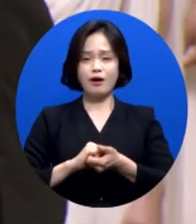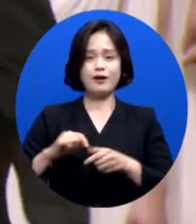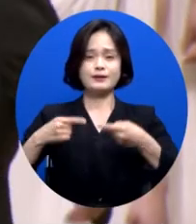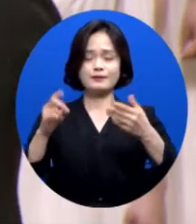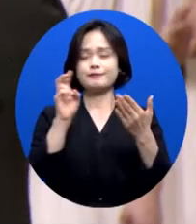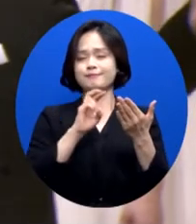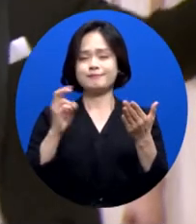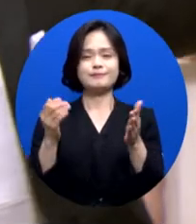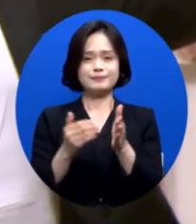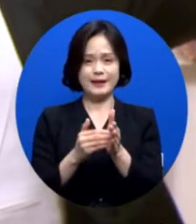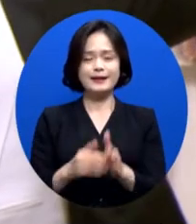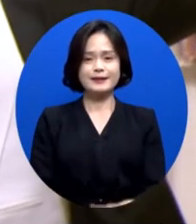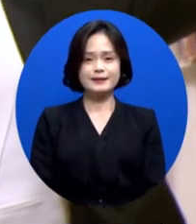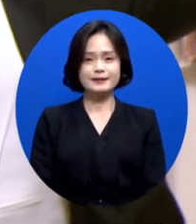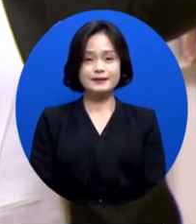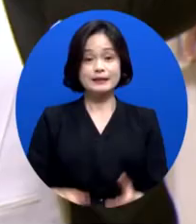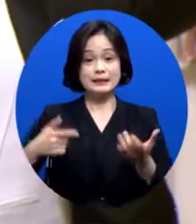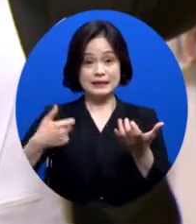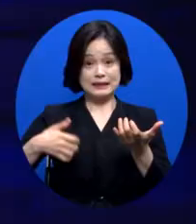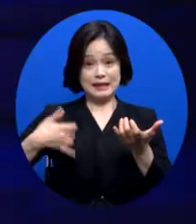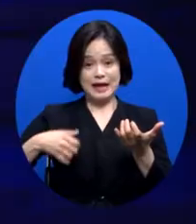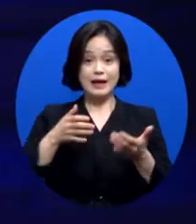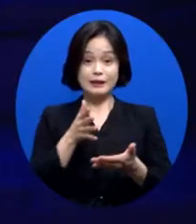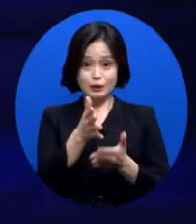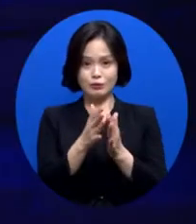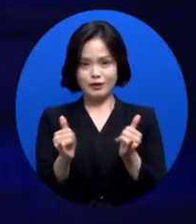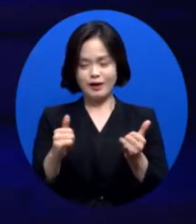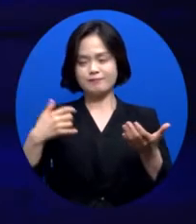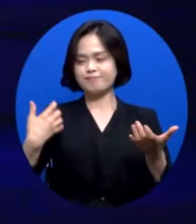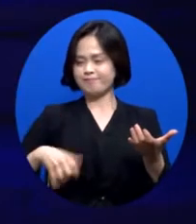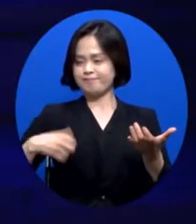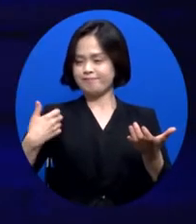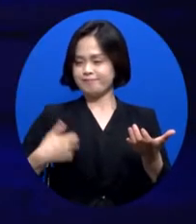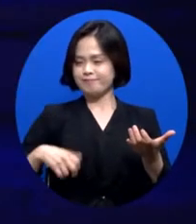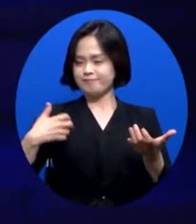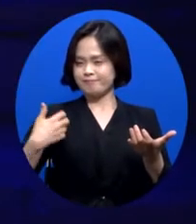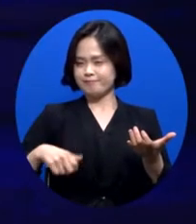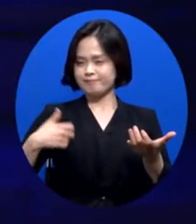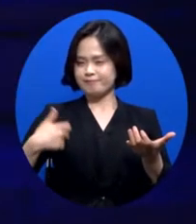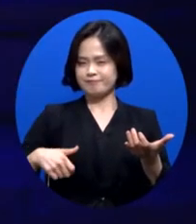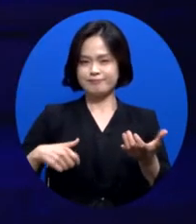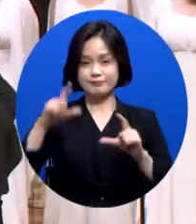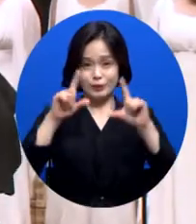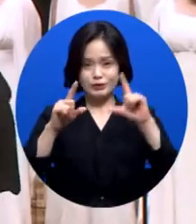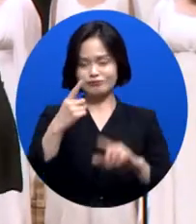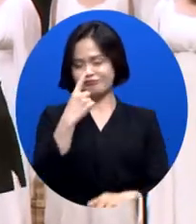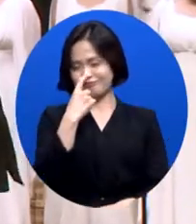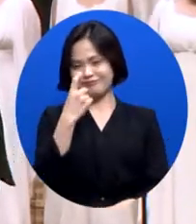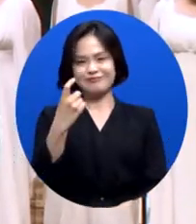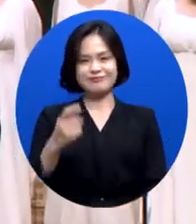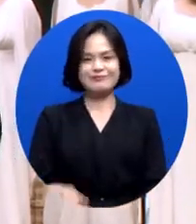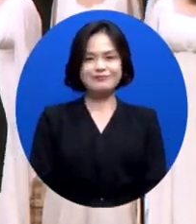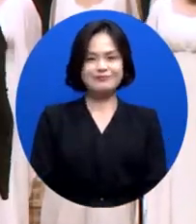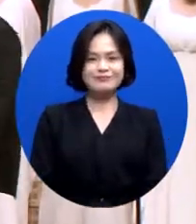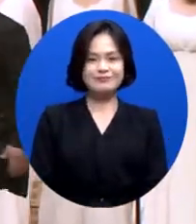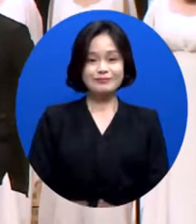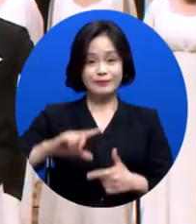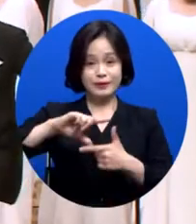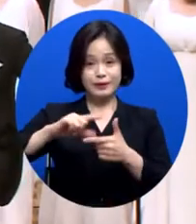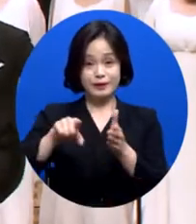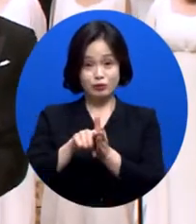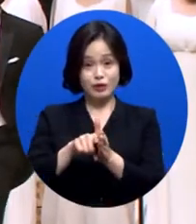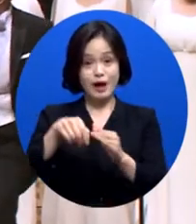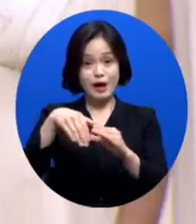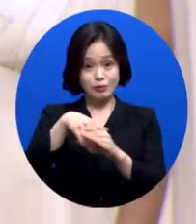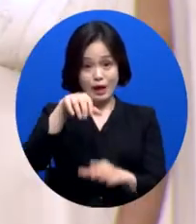선보였습니다. 더불어 기타리스트 김윤호가 특별 공연을 마련해 콘서트의 다채로움을 더했습니다. 한편 경남